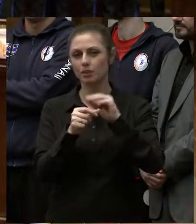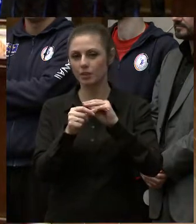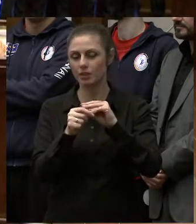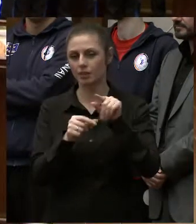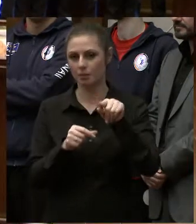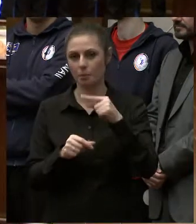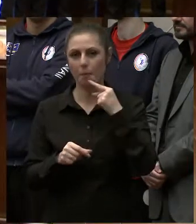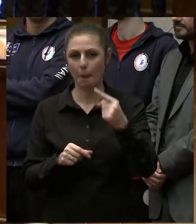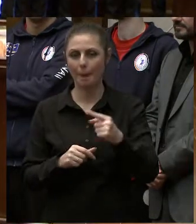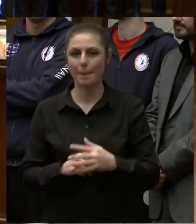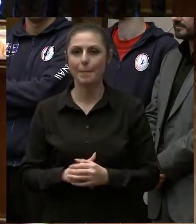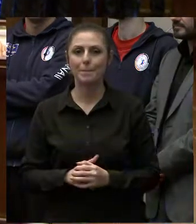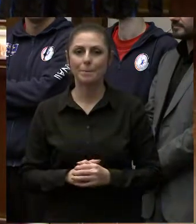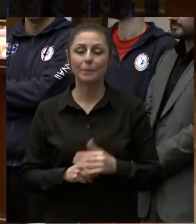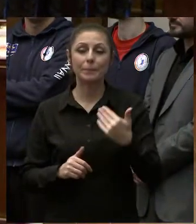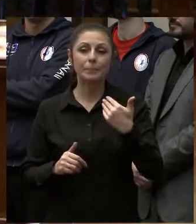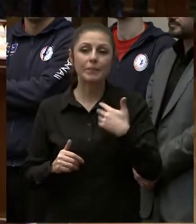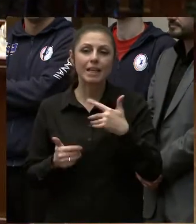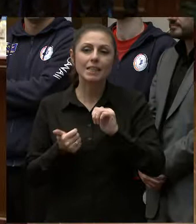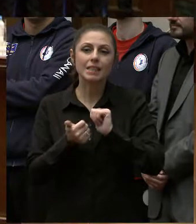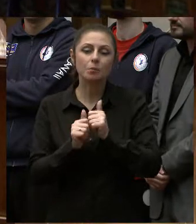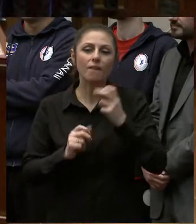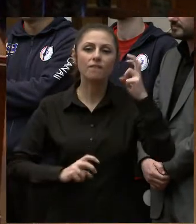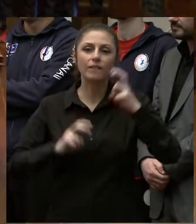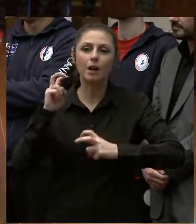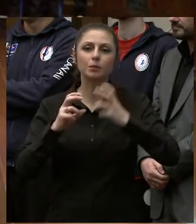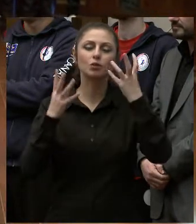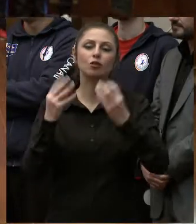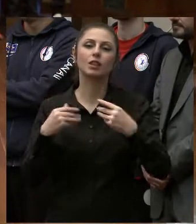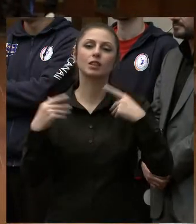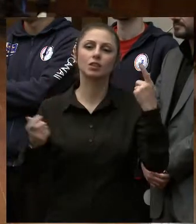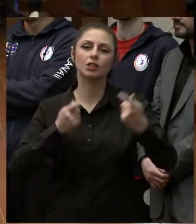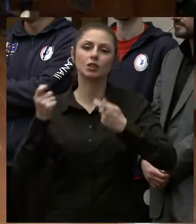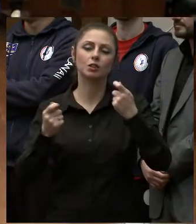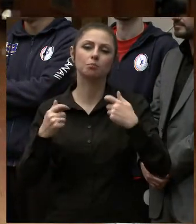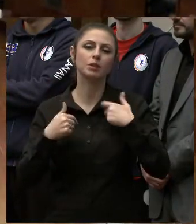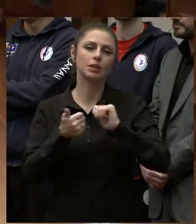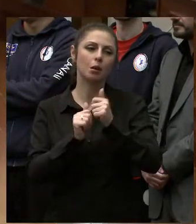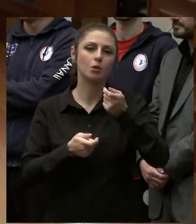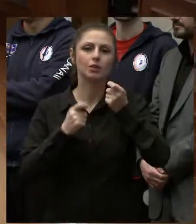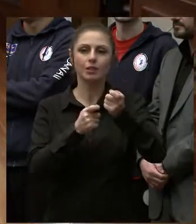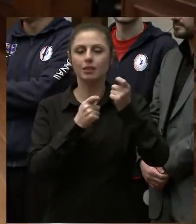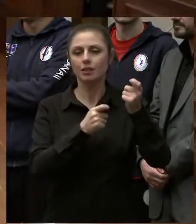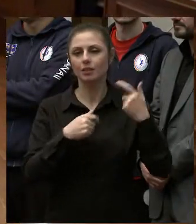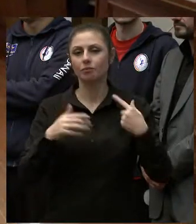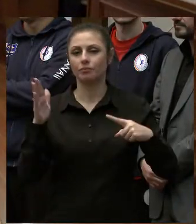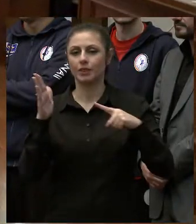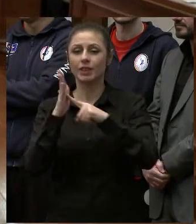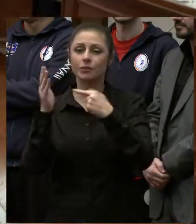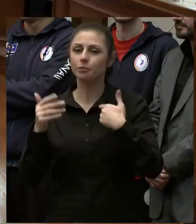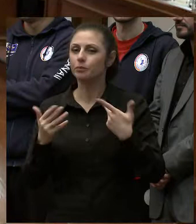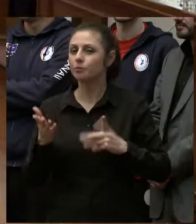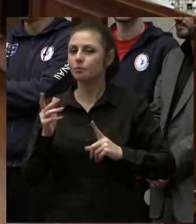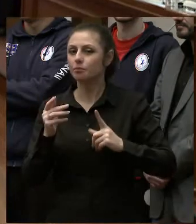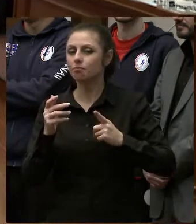ilave ettik. Çünkü biz sporcu fabrikası olarak çalışıyoruz. Biz sporcu yetiştiriyoruz. Hedefimiz birinci lige falan çıkmak